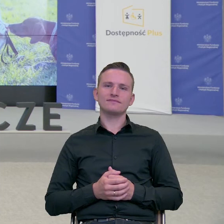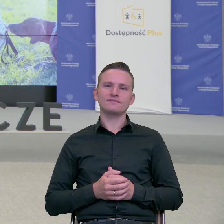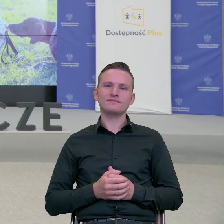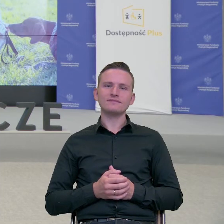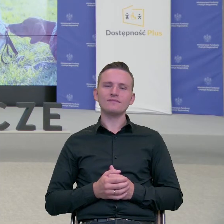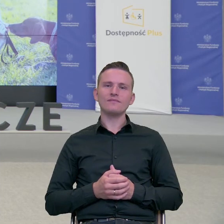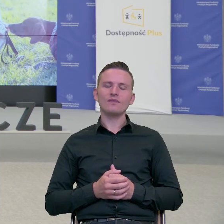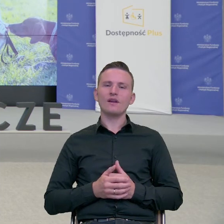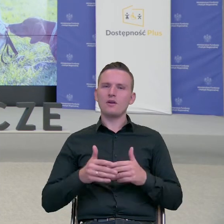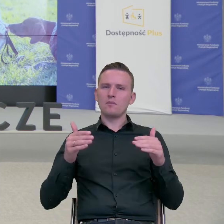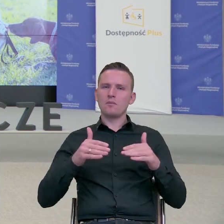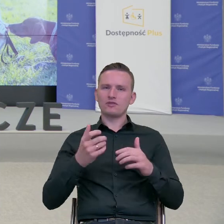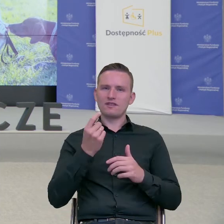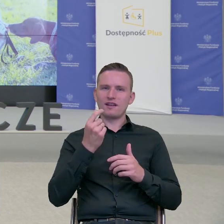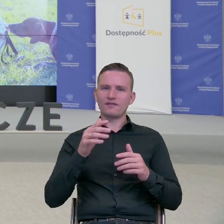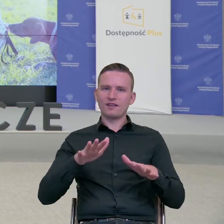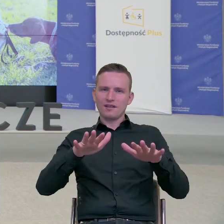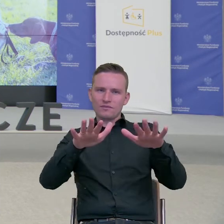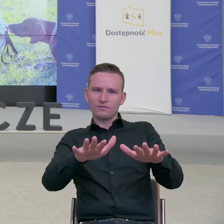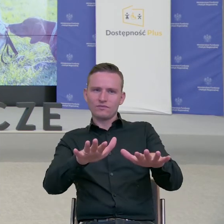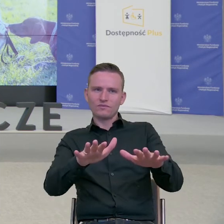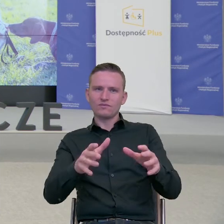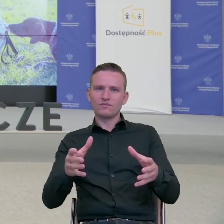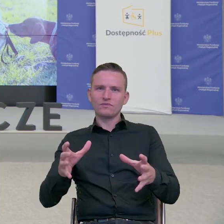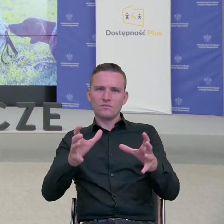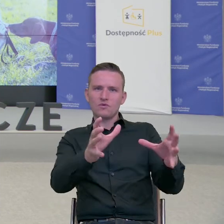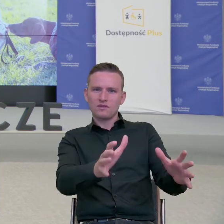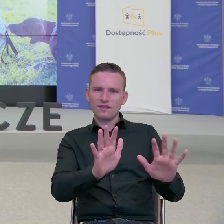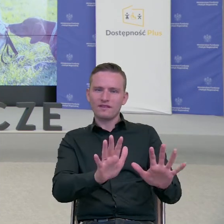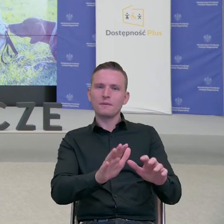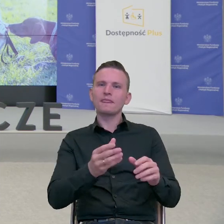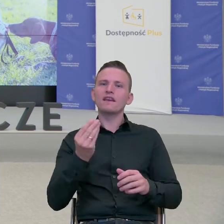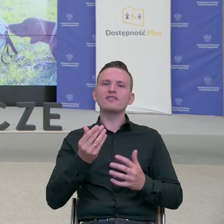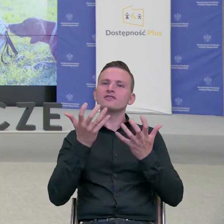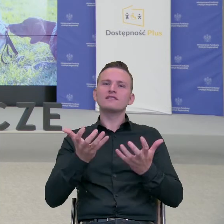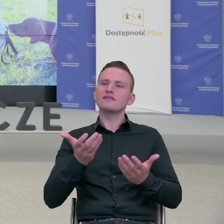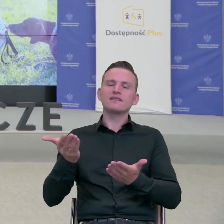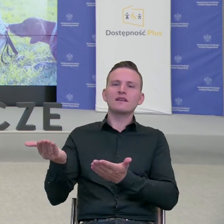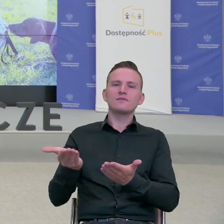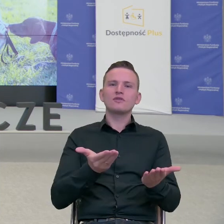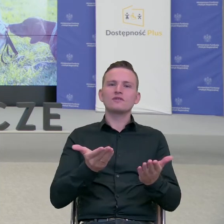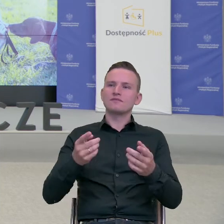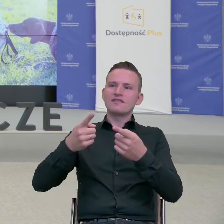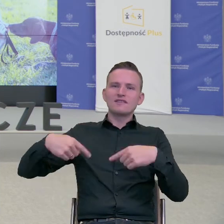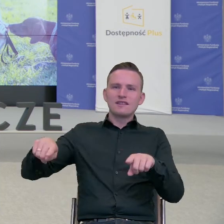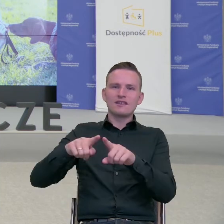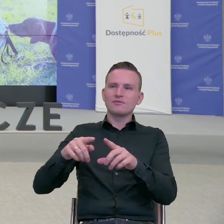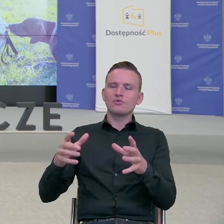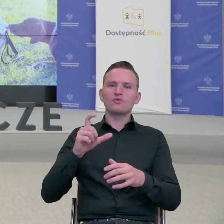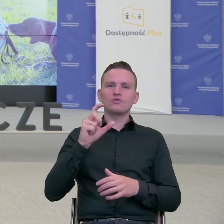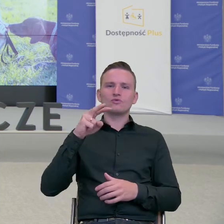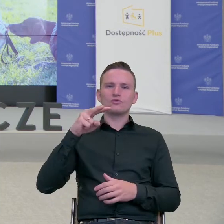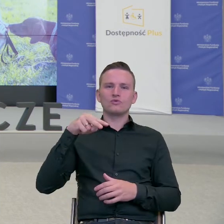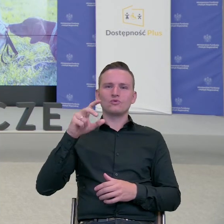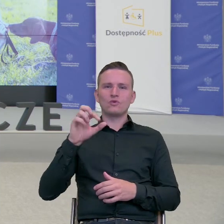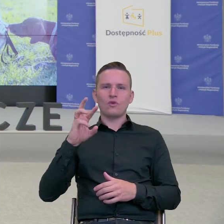Może postawcie na chwilkę, bo jeszcze chciałabym zaprosić zespół z Czuchowa Pieńków do wspólnego zdjęcia.